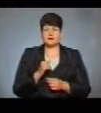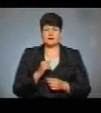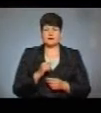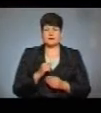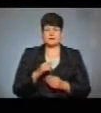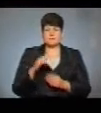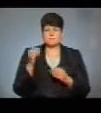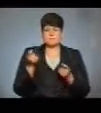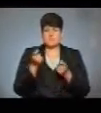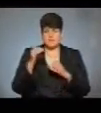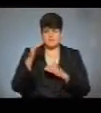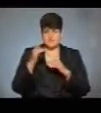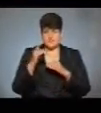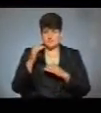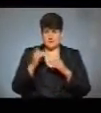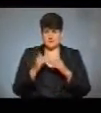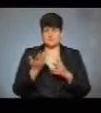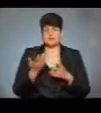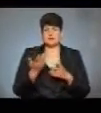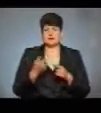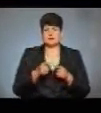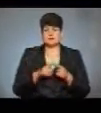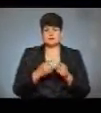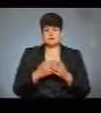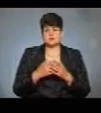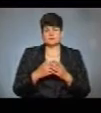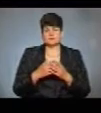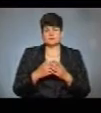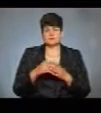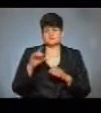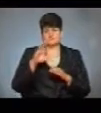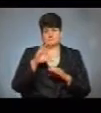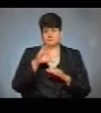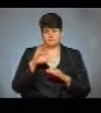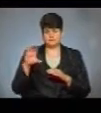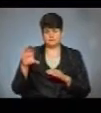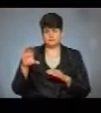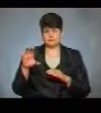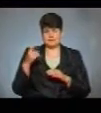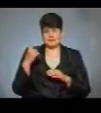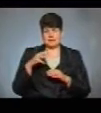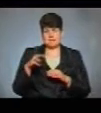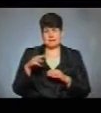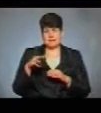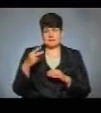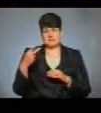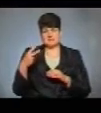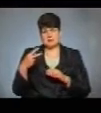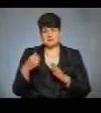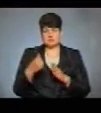невелика глибина залягання. Глибина залягання від сучасної рівня поверхні – це від 1,20